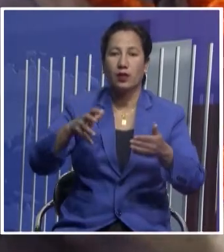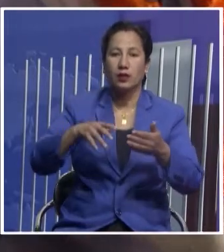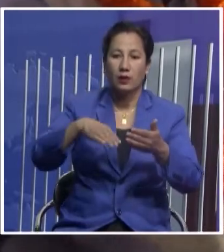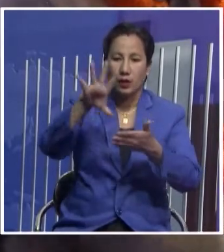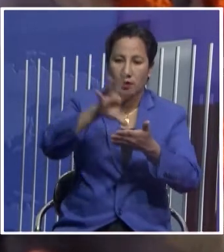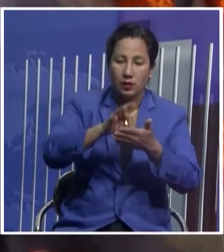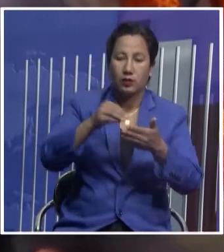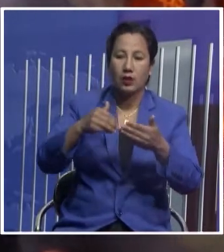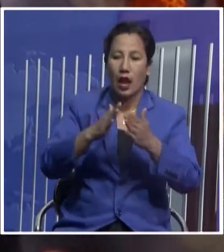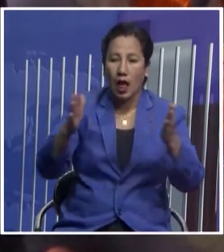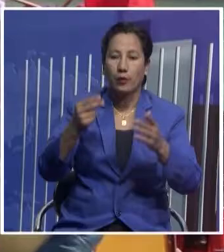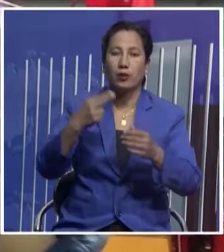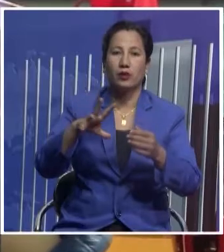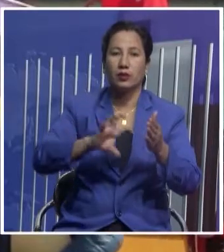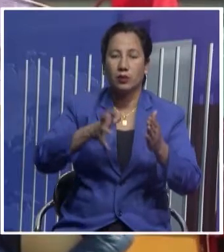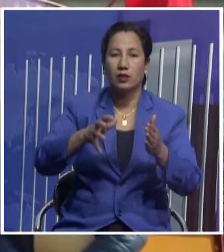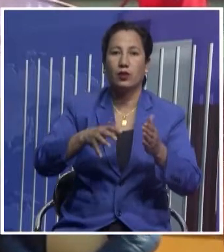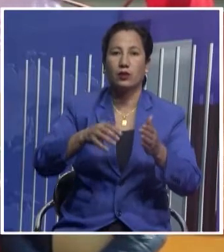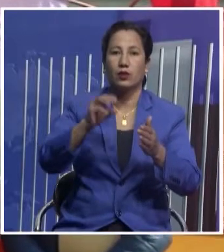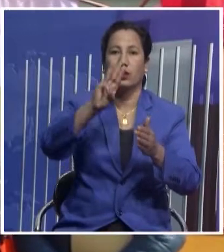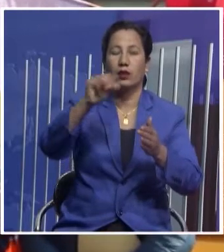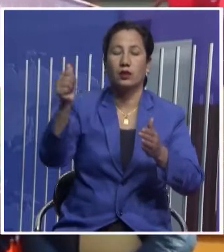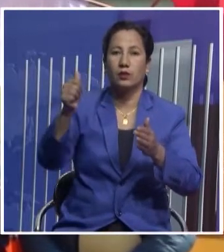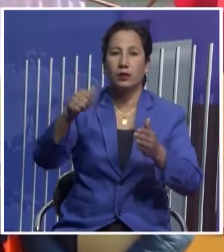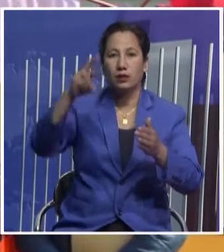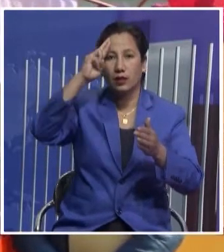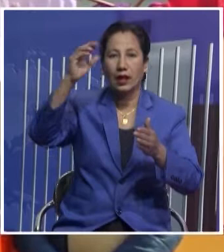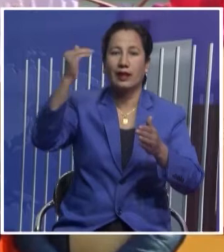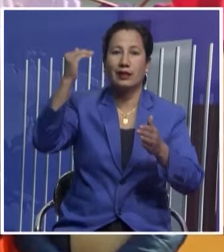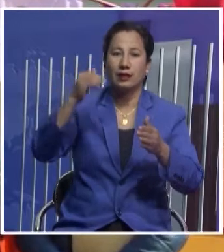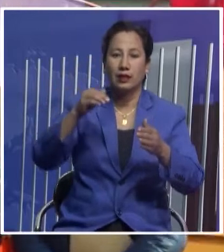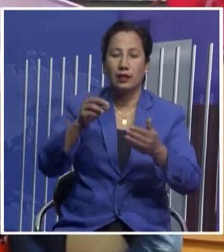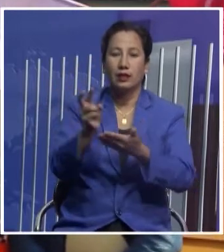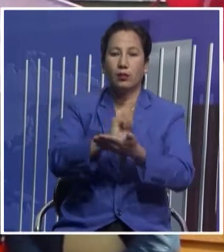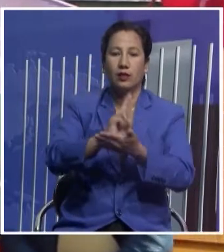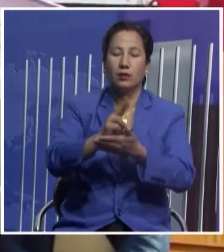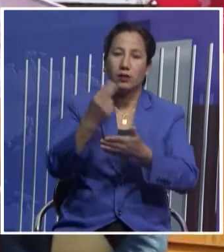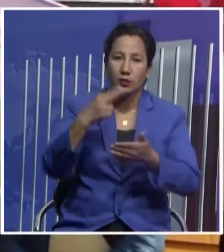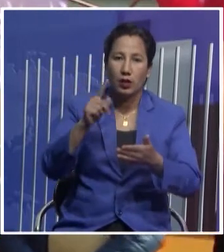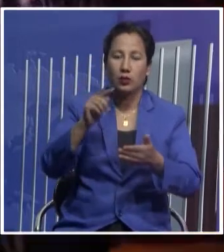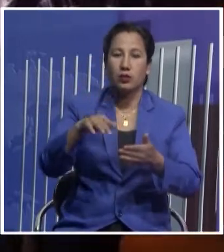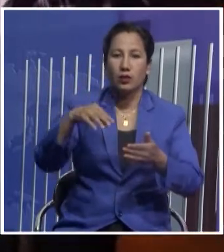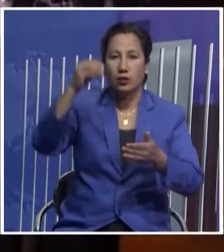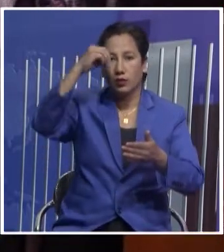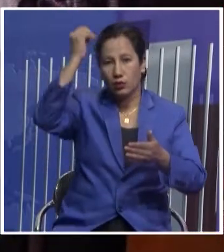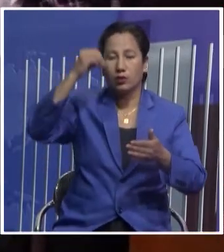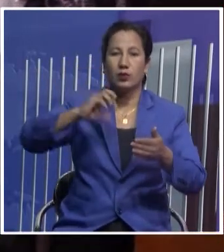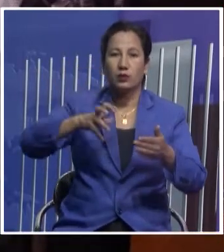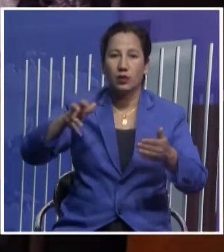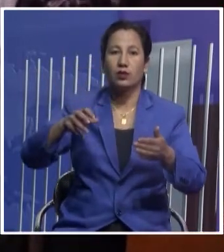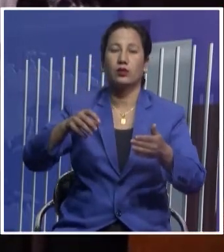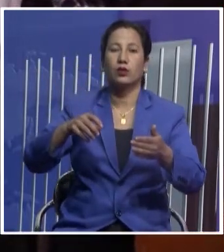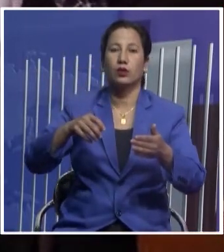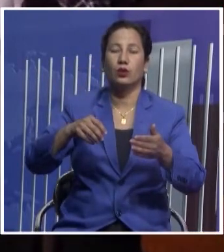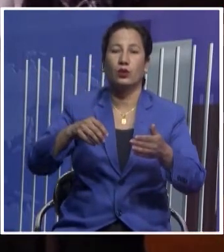चयन लम्बिएको छ यी प्रदेशका अधिवेशनमा राजनीतिक प्रतिवेदन पारित भइसकेको छ सुदूरपश्चिम प्रदेशको जारी